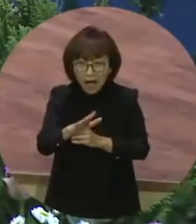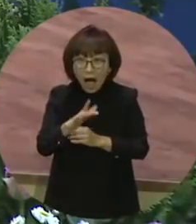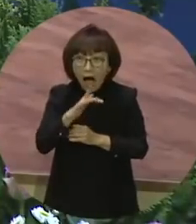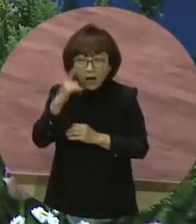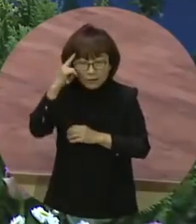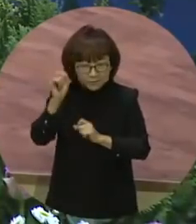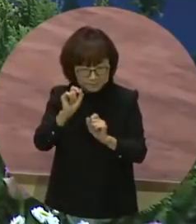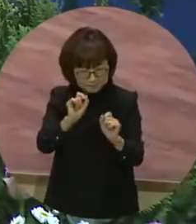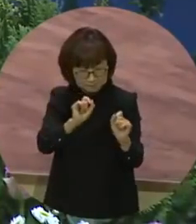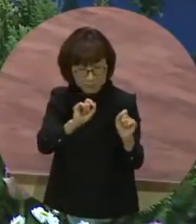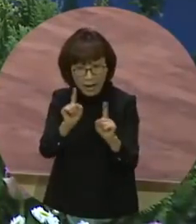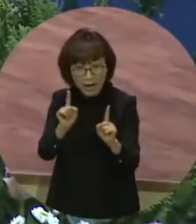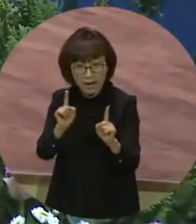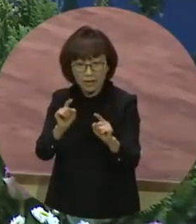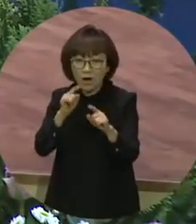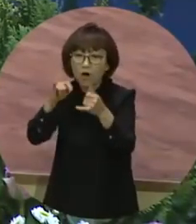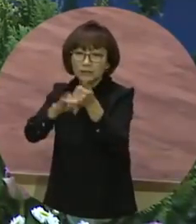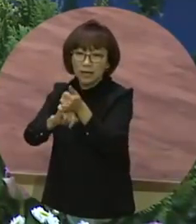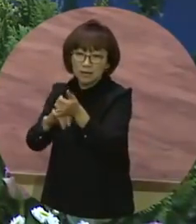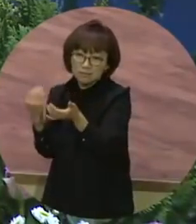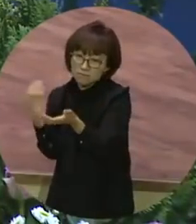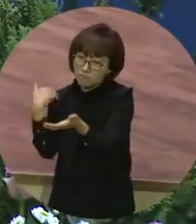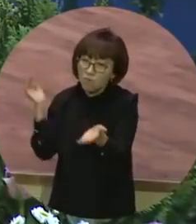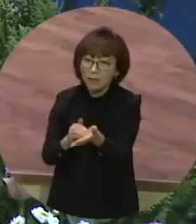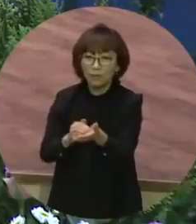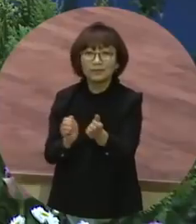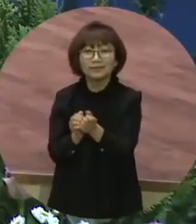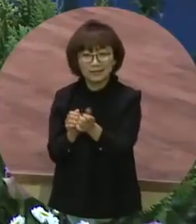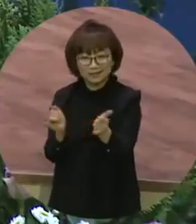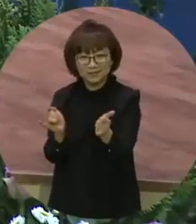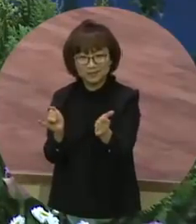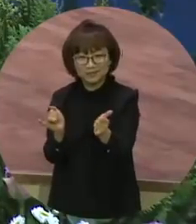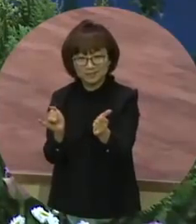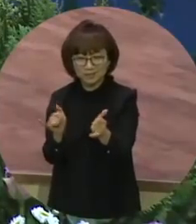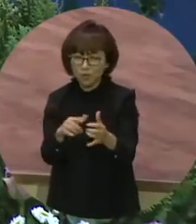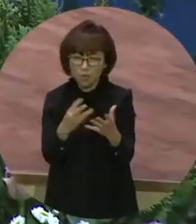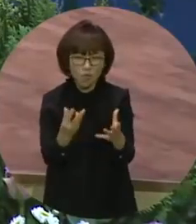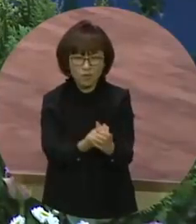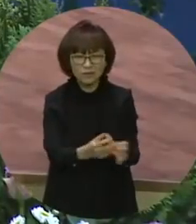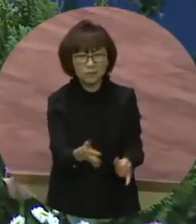붙잡고 회복한 사람들이에요. 다 회복한 사람들이라고.